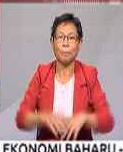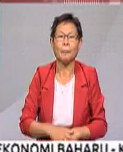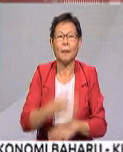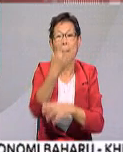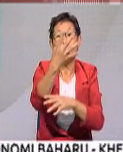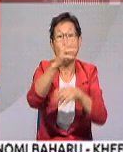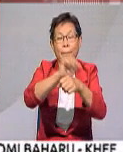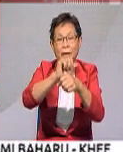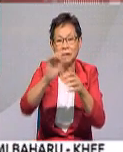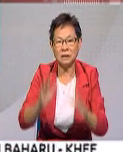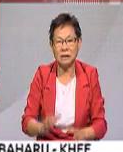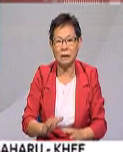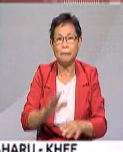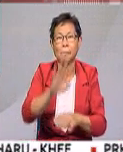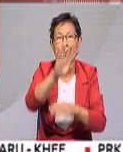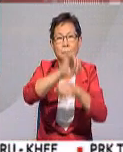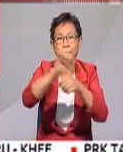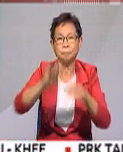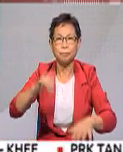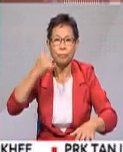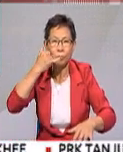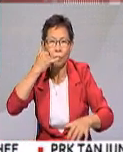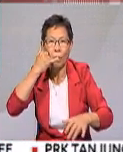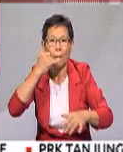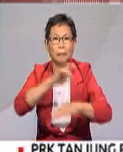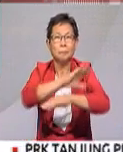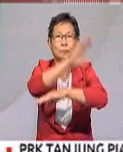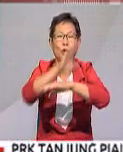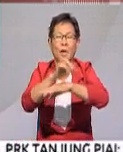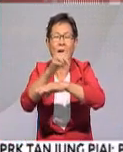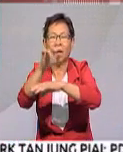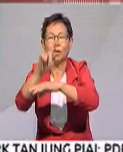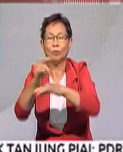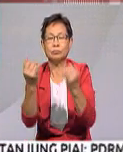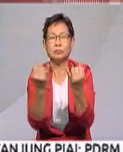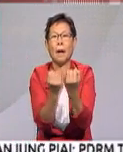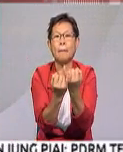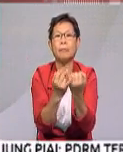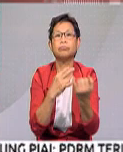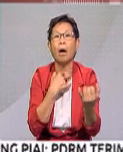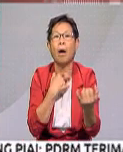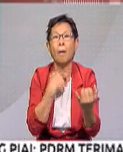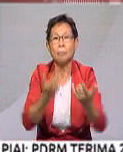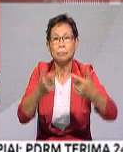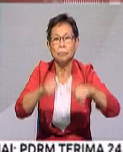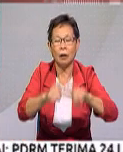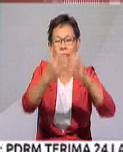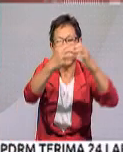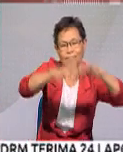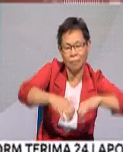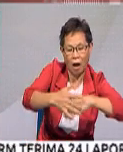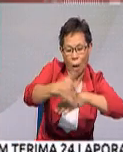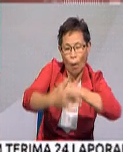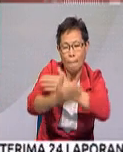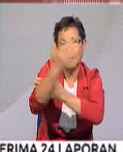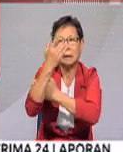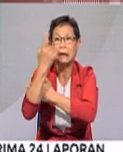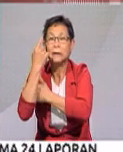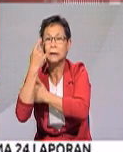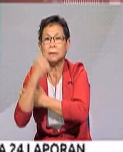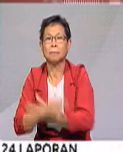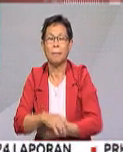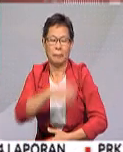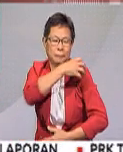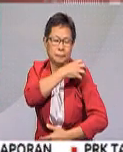Empat pekerja sesen telekomunikasi Bukit Larut di Taiping, Perak terperangkap susulan kejadian tanah runtuh awal pagi tadi.